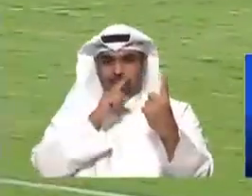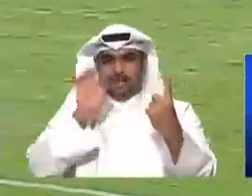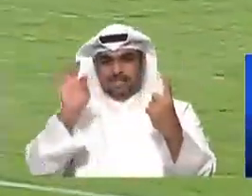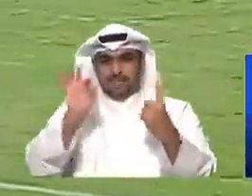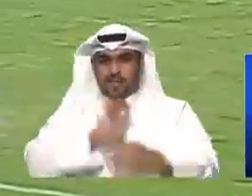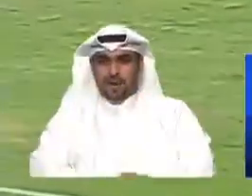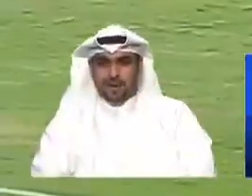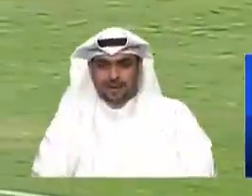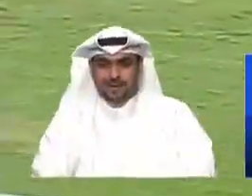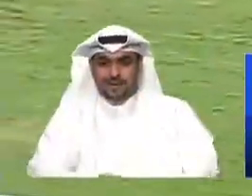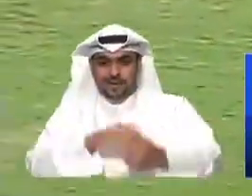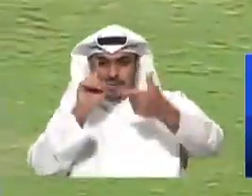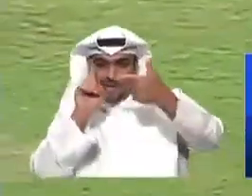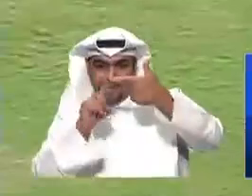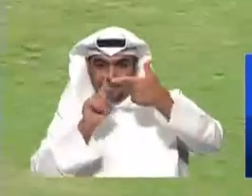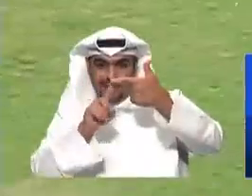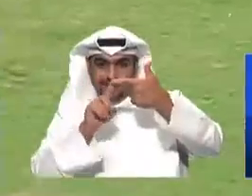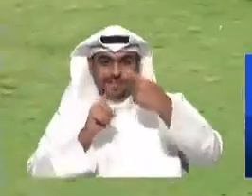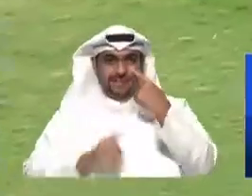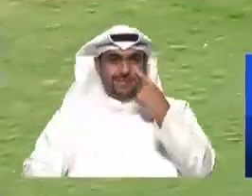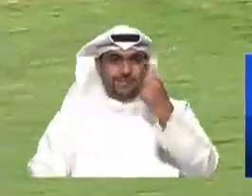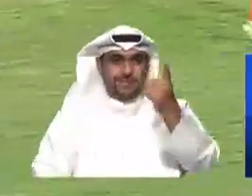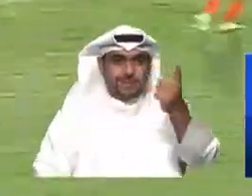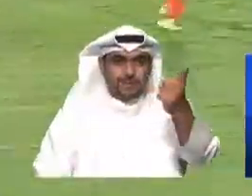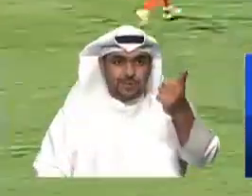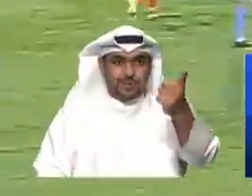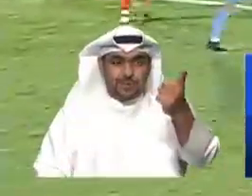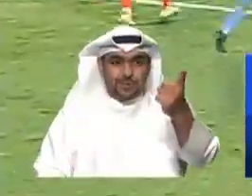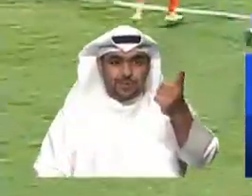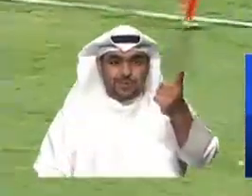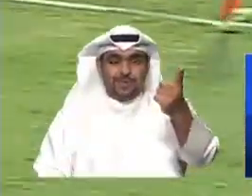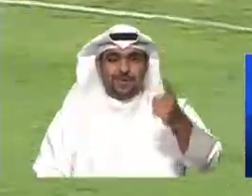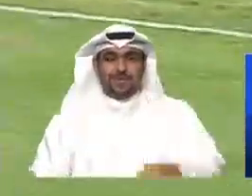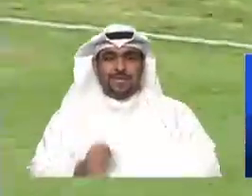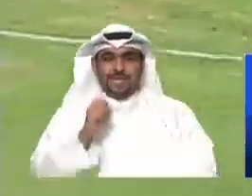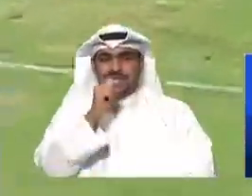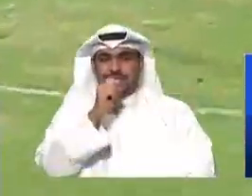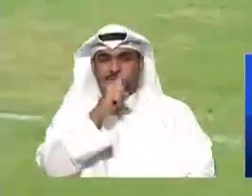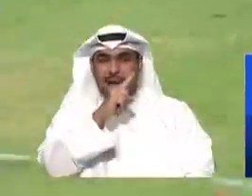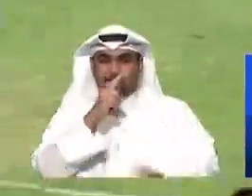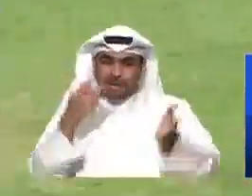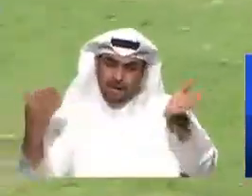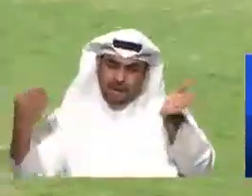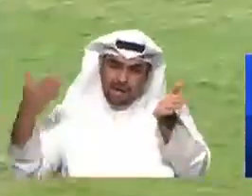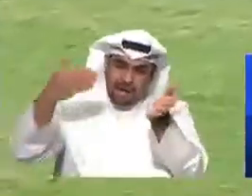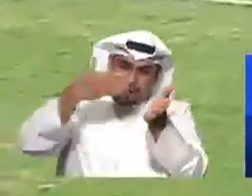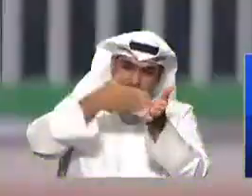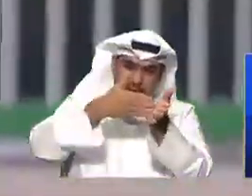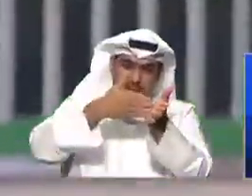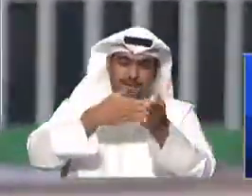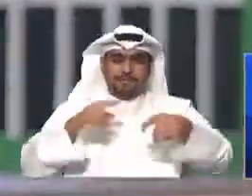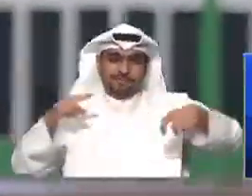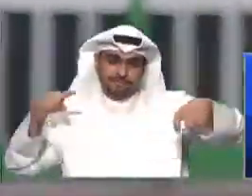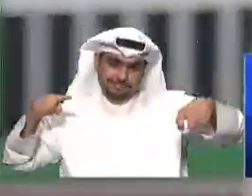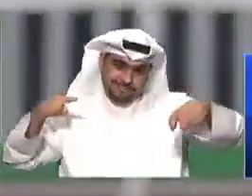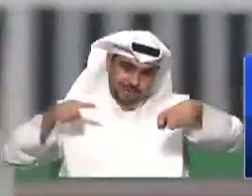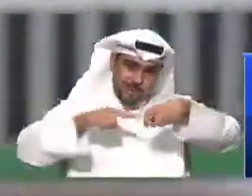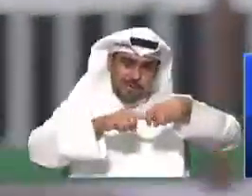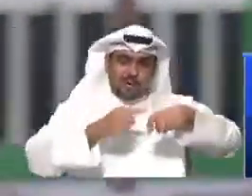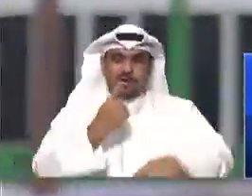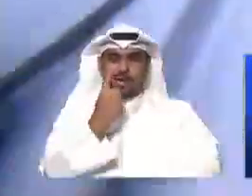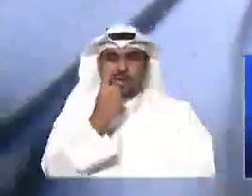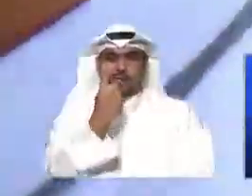السالمية بدوره لم يستسلم واستطاع من تعديل النتيجة باللحظات الأخيرة عبر عبد الله الظفيري، فارضا